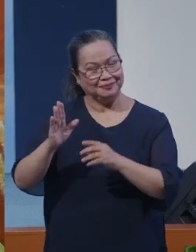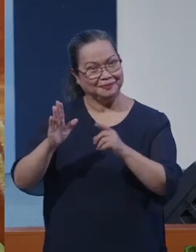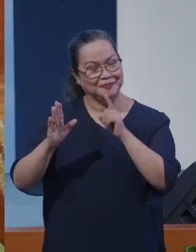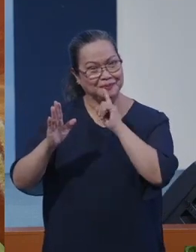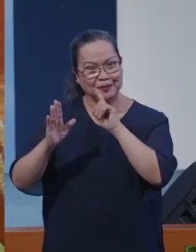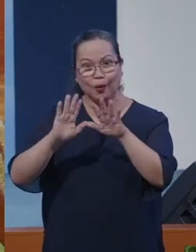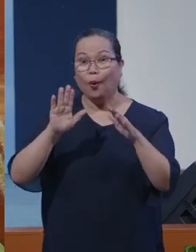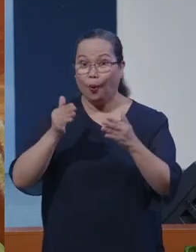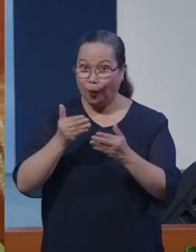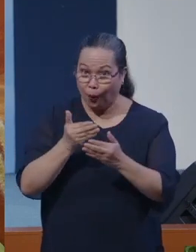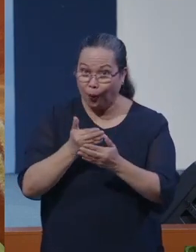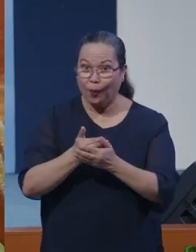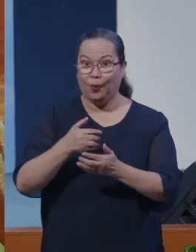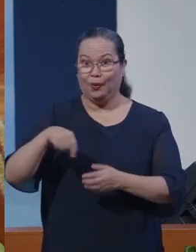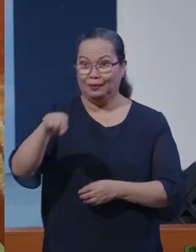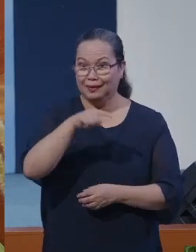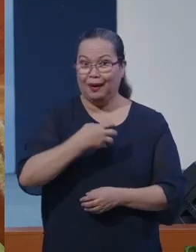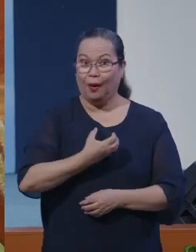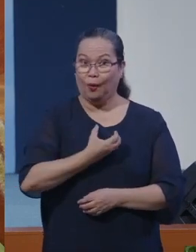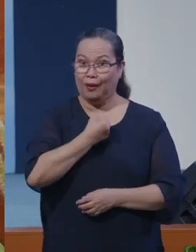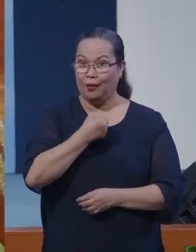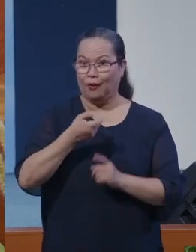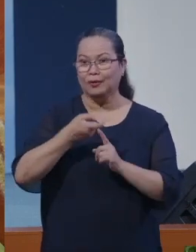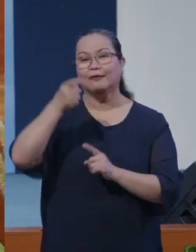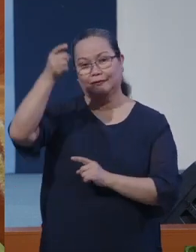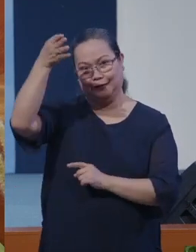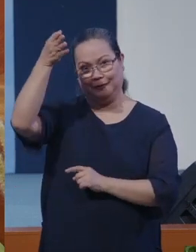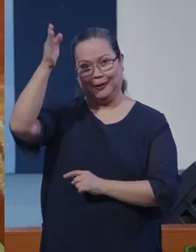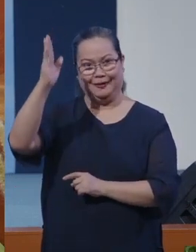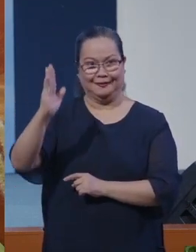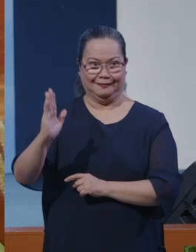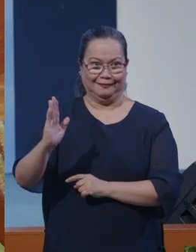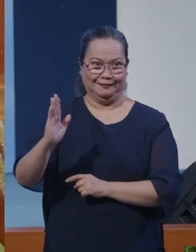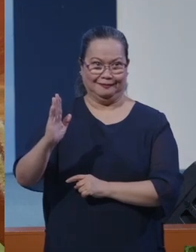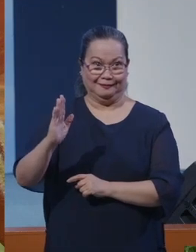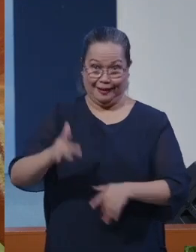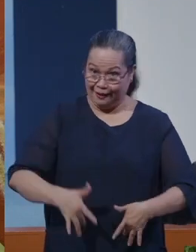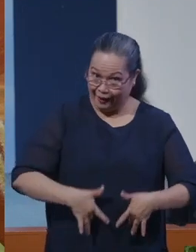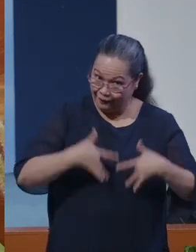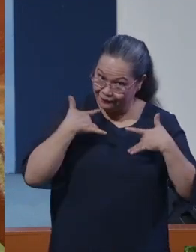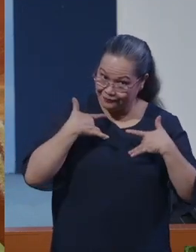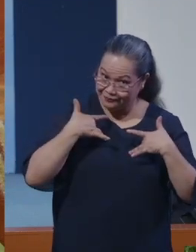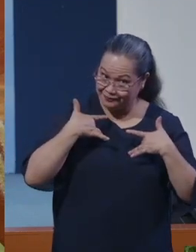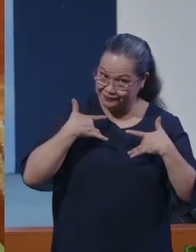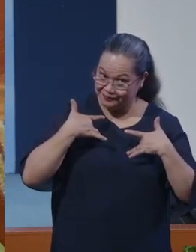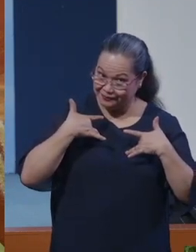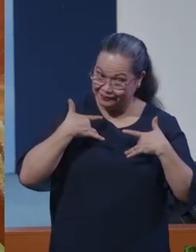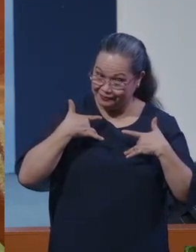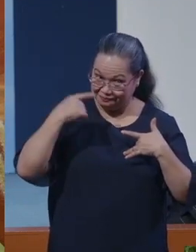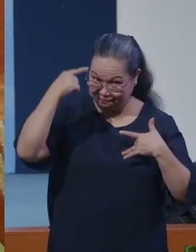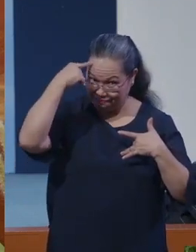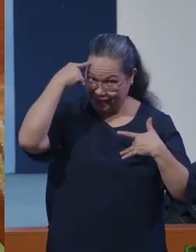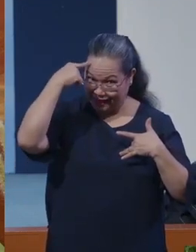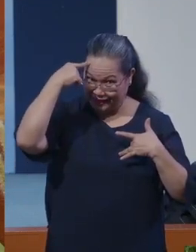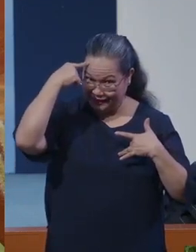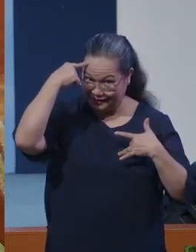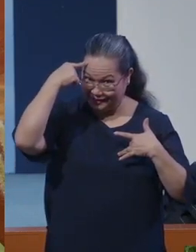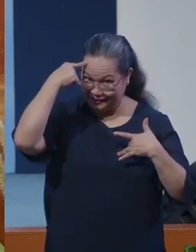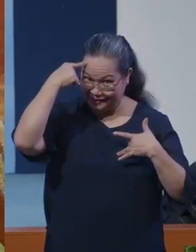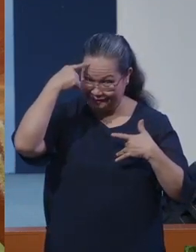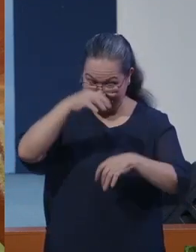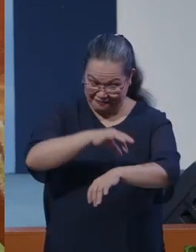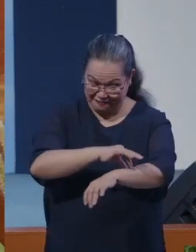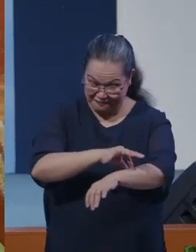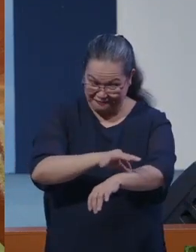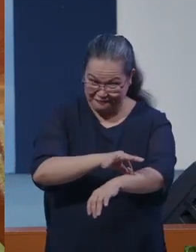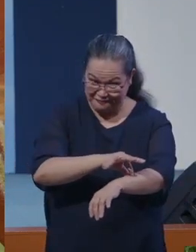Lahat ng ating tinatangkilik ay nagmula sa Kanya. Ang ating buhay, ang ating utak, ang ating kalamnan,